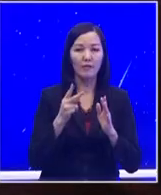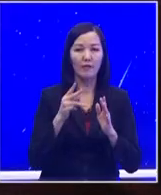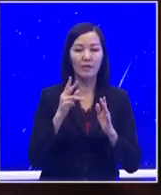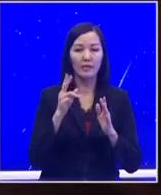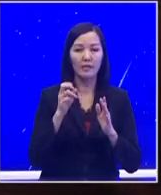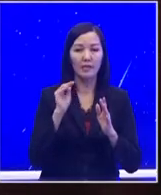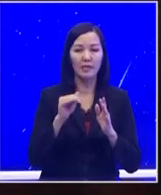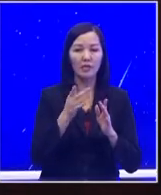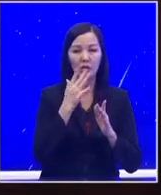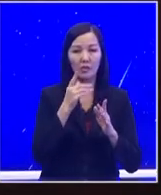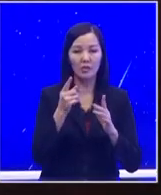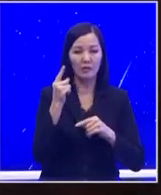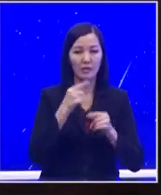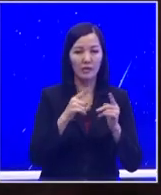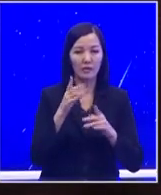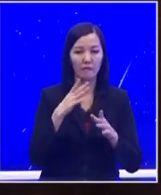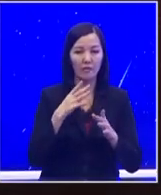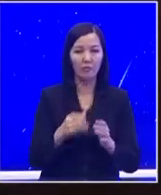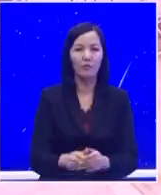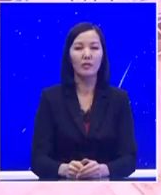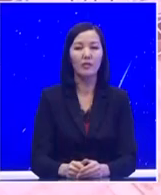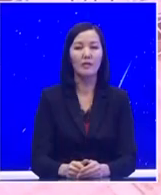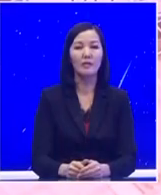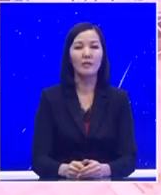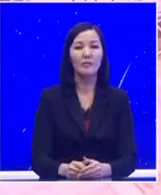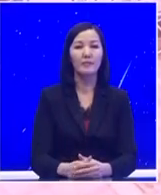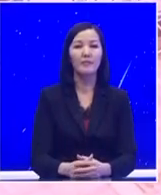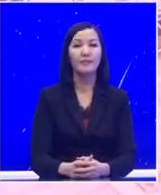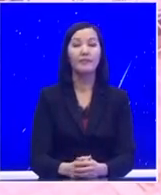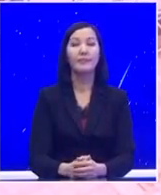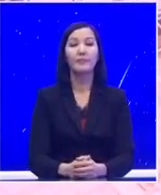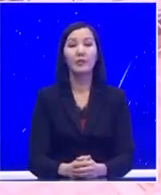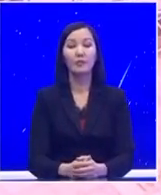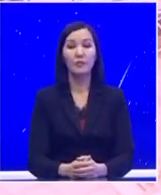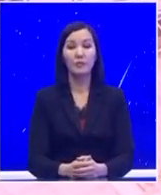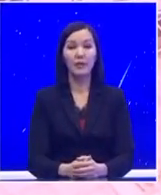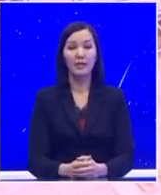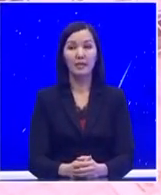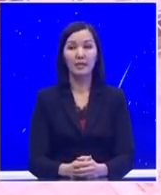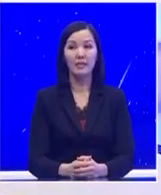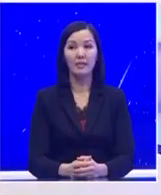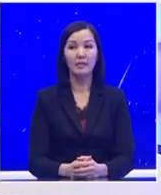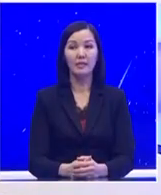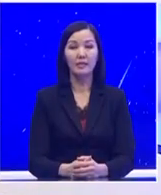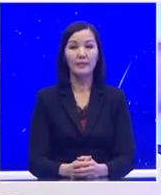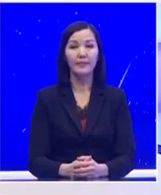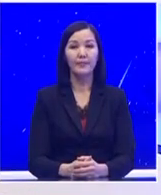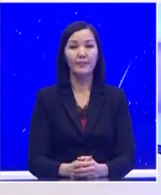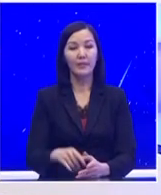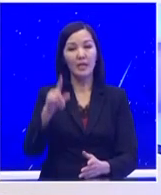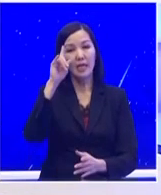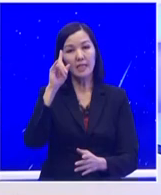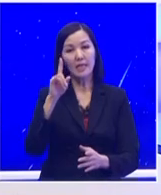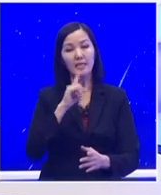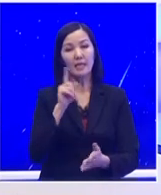тысяч этнических казахов. Айнур Мейерханова, Кайрат Кастурганов, телеканал ЖТСУ, Талдыкурган.